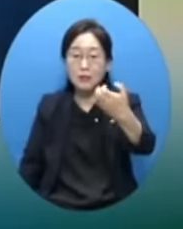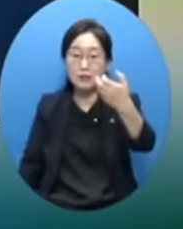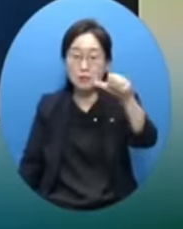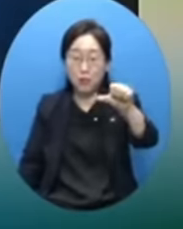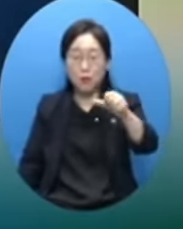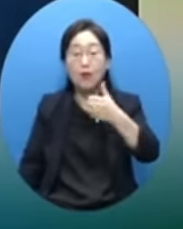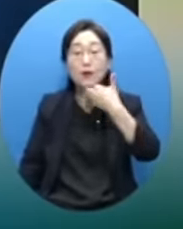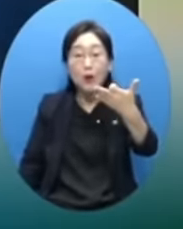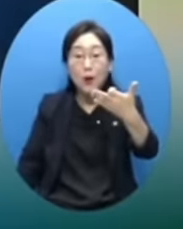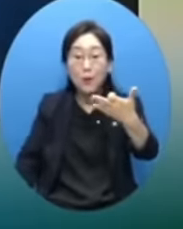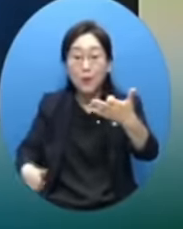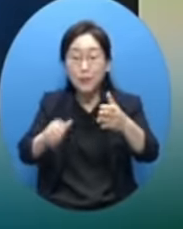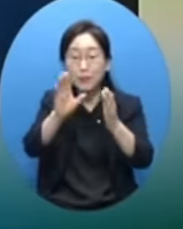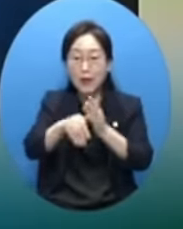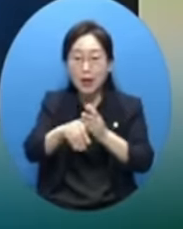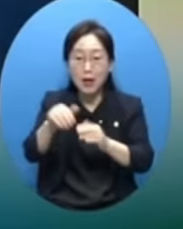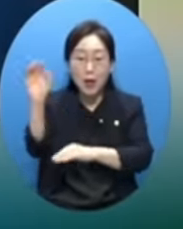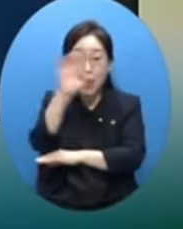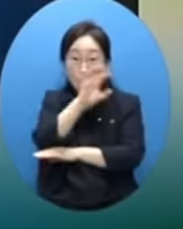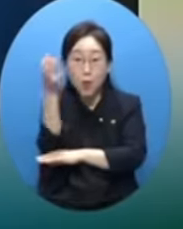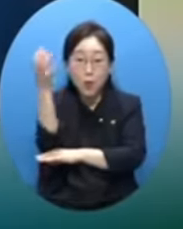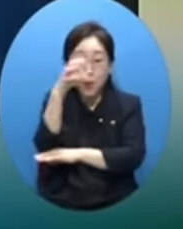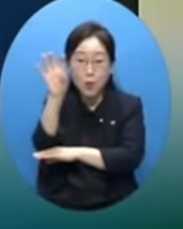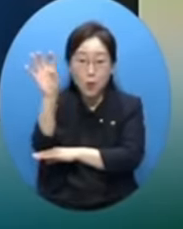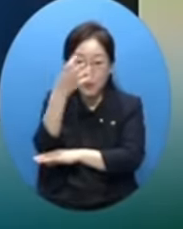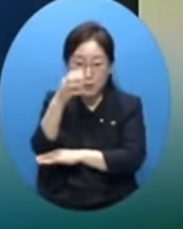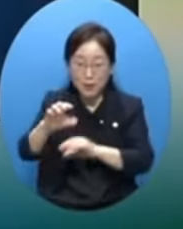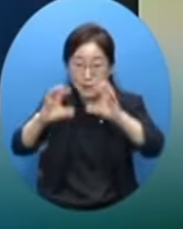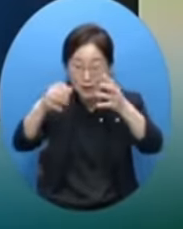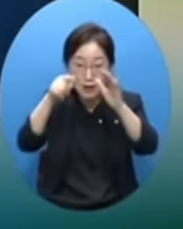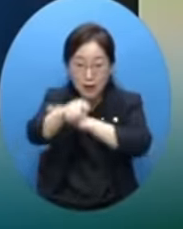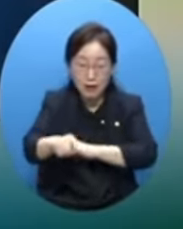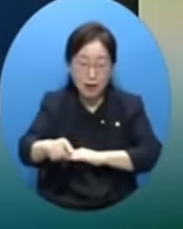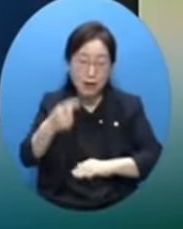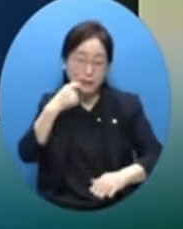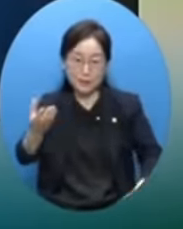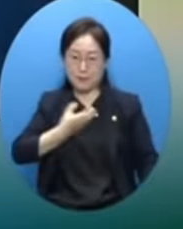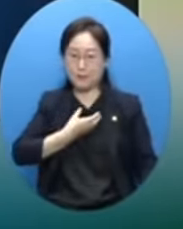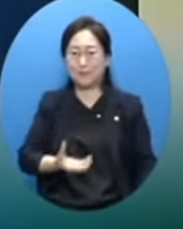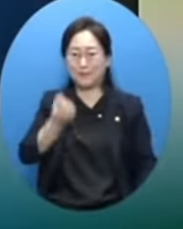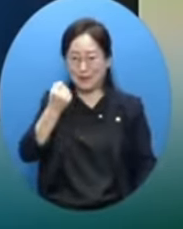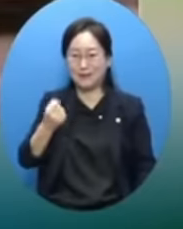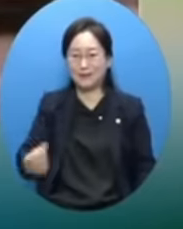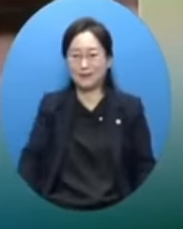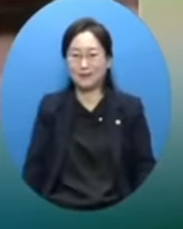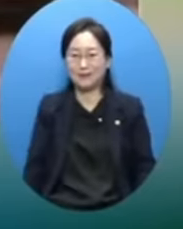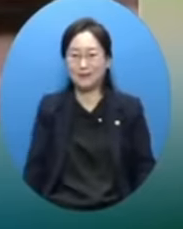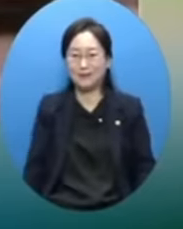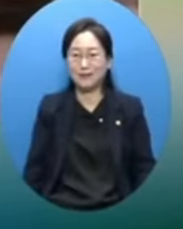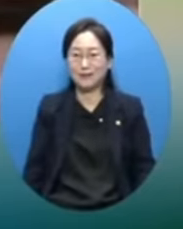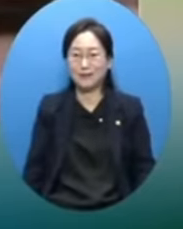때 콜롬비아에서 열린 세계 장애인 대회에서 금메달을 땁니다. 할렐루야.